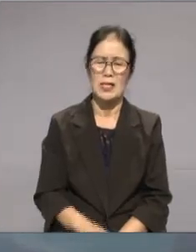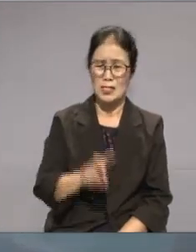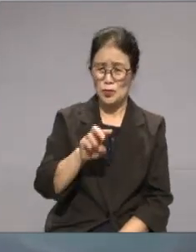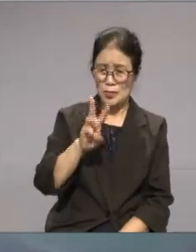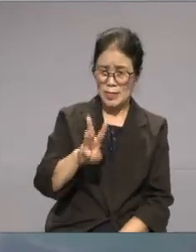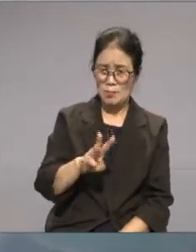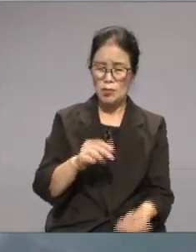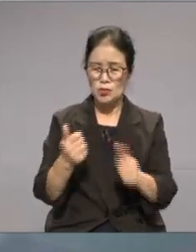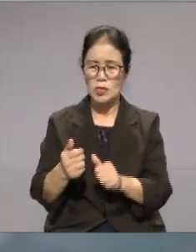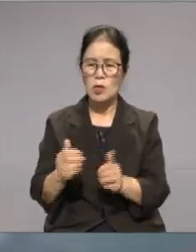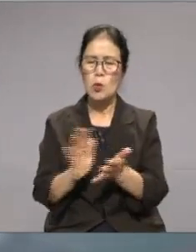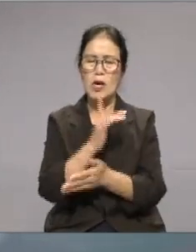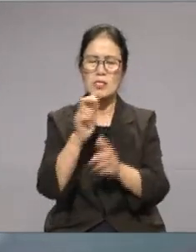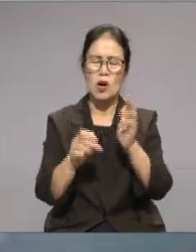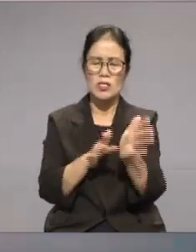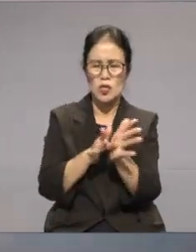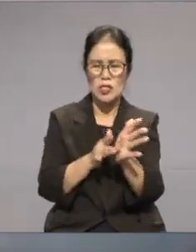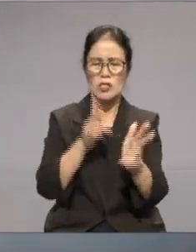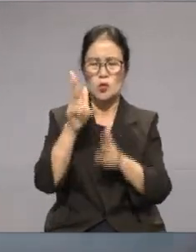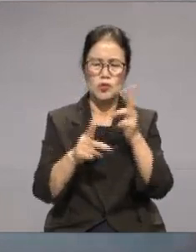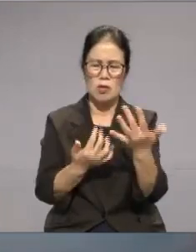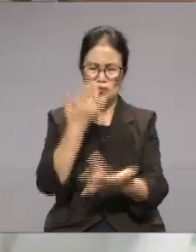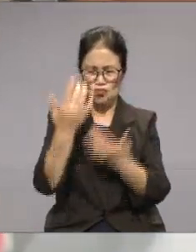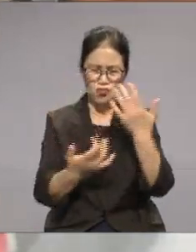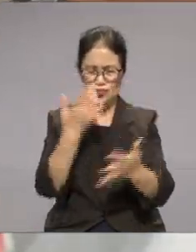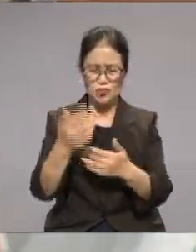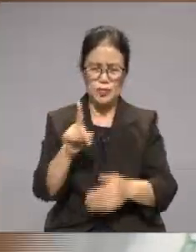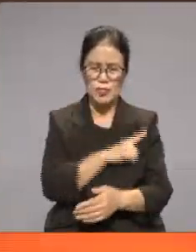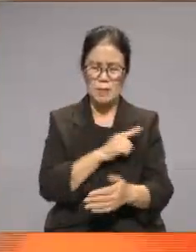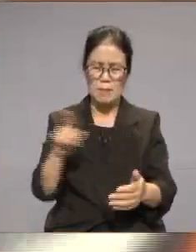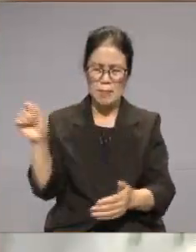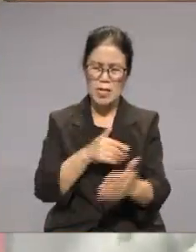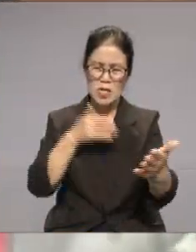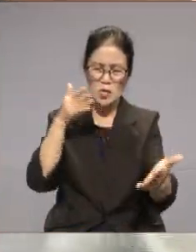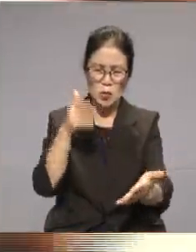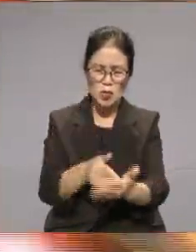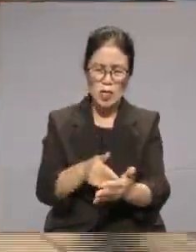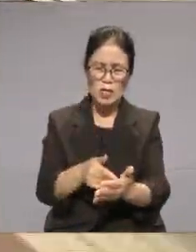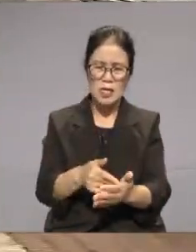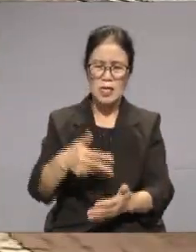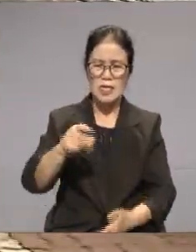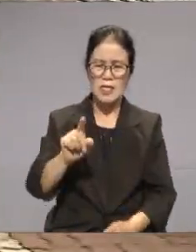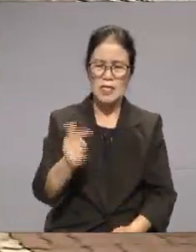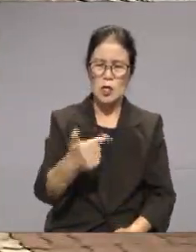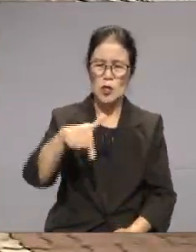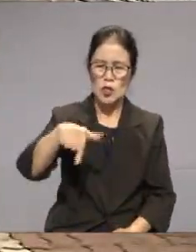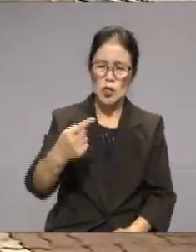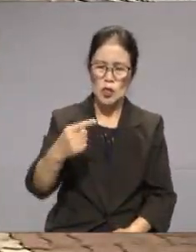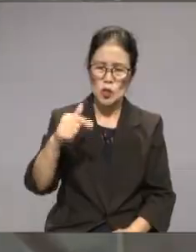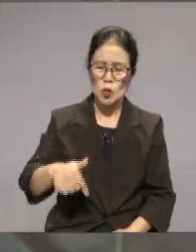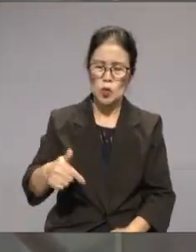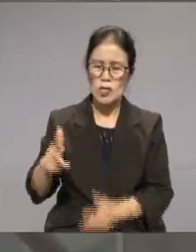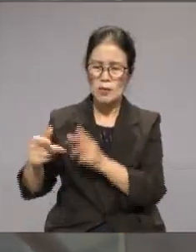23명이 숨진 화성 아리셀 2차 전지 공장 화재 참사. 가장 빨리 도착한 소방대는 전국산업단지와 불과